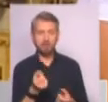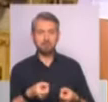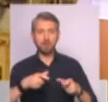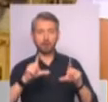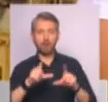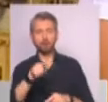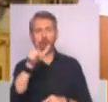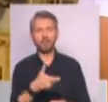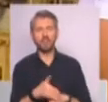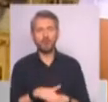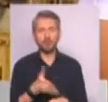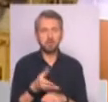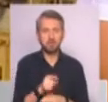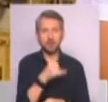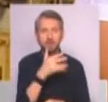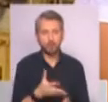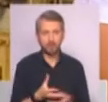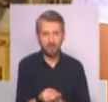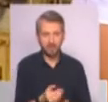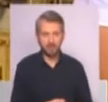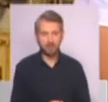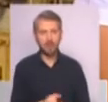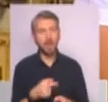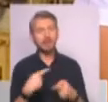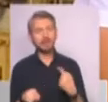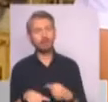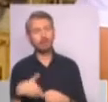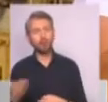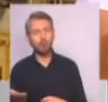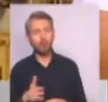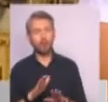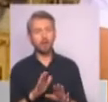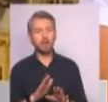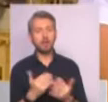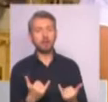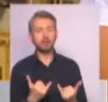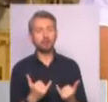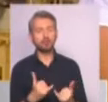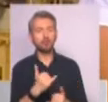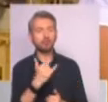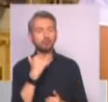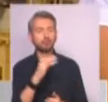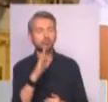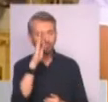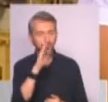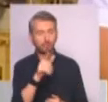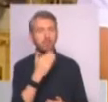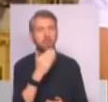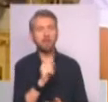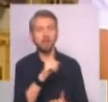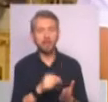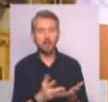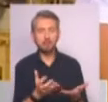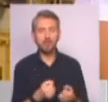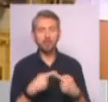людині важко заплатити, вона не може цього заплатити. А з іншого боку, тільки що нам дозвонювач задавав питання, що прийняли